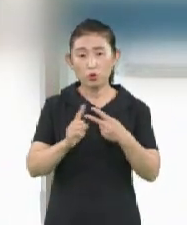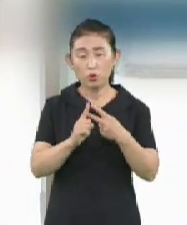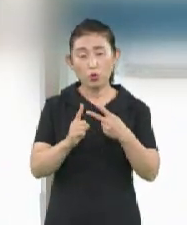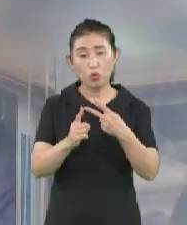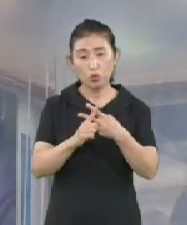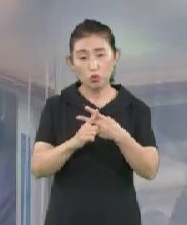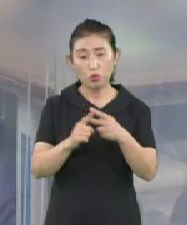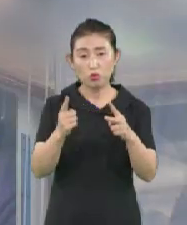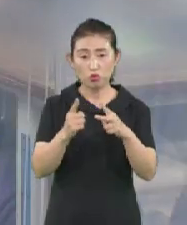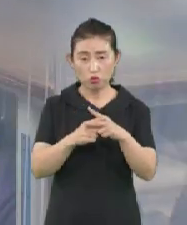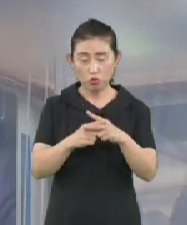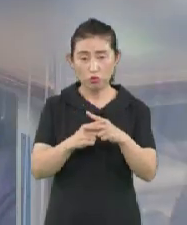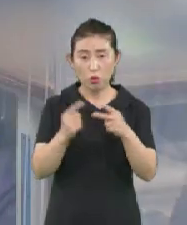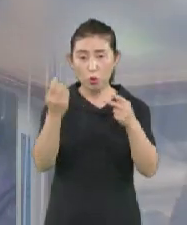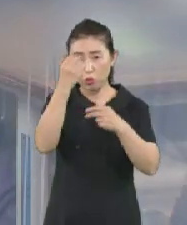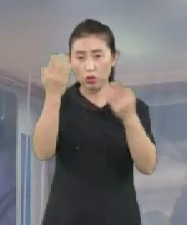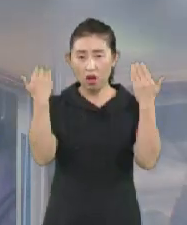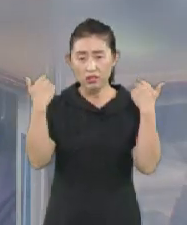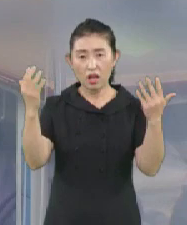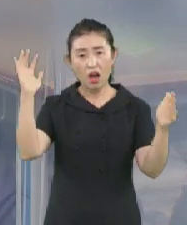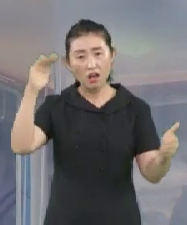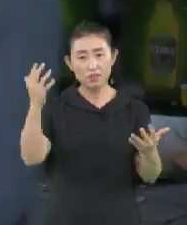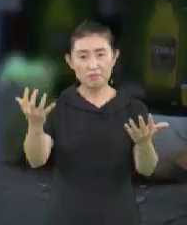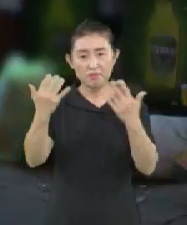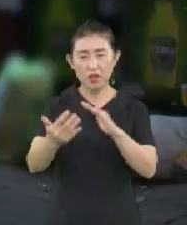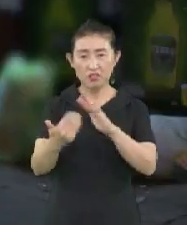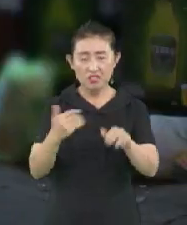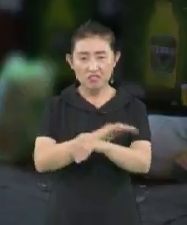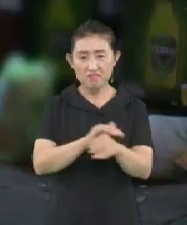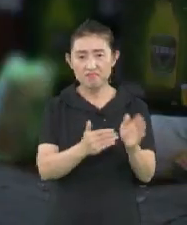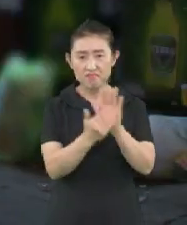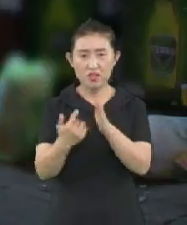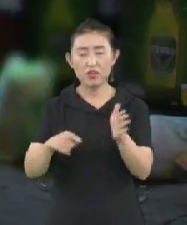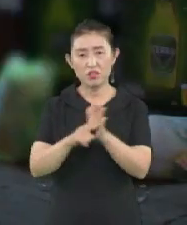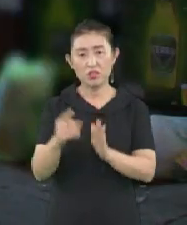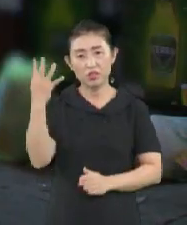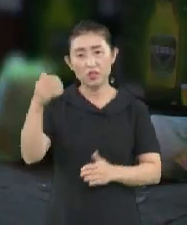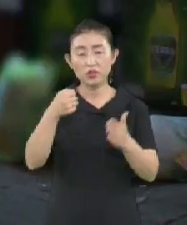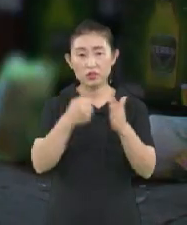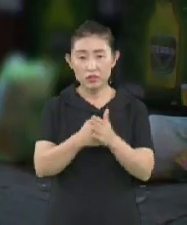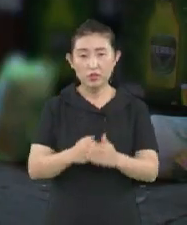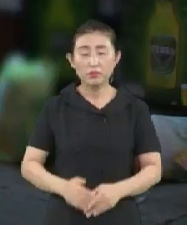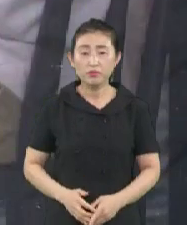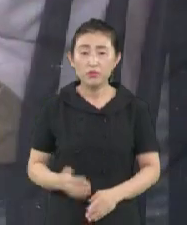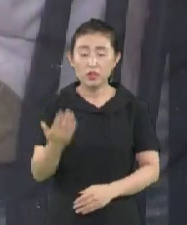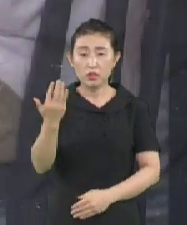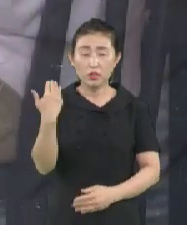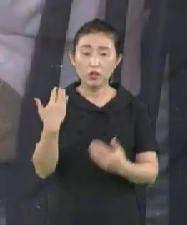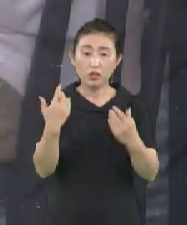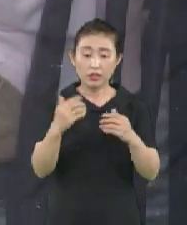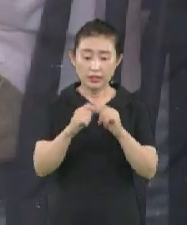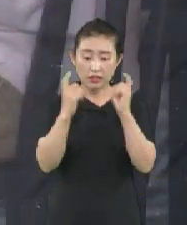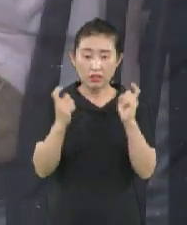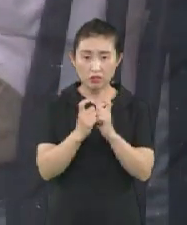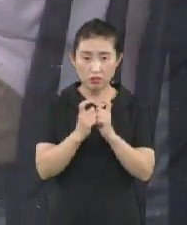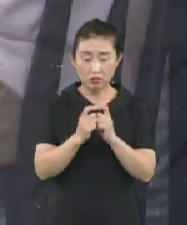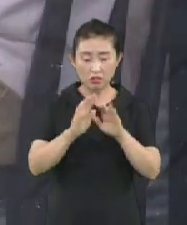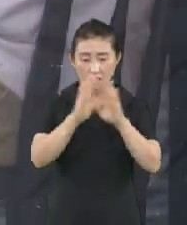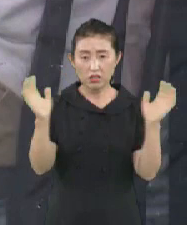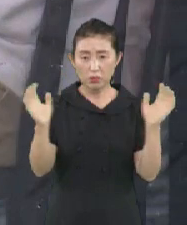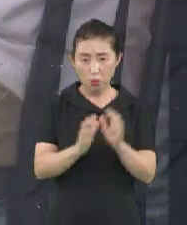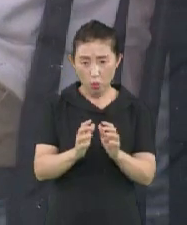등교도 예정돼 있는 만큼 벼랑 끝 각오입니다. 기존처럼 저녁 6시 이후 사적 모임 인원은 2명으로